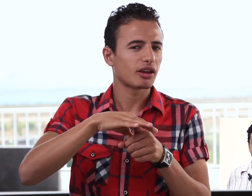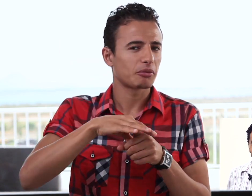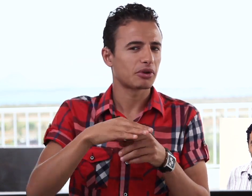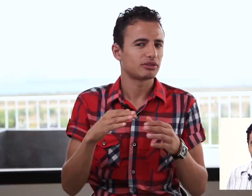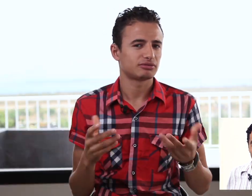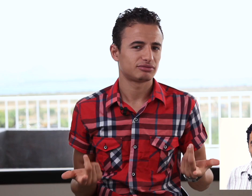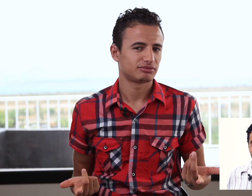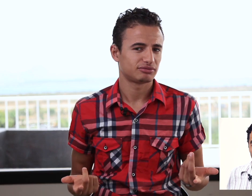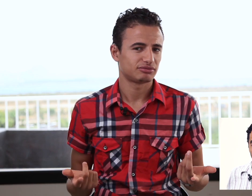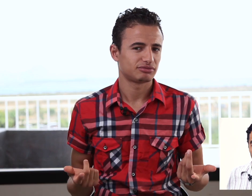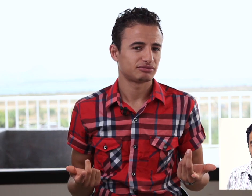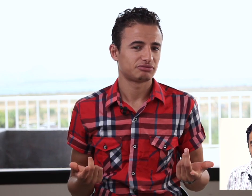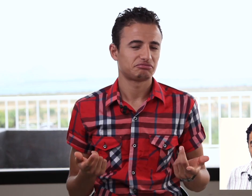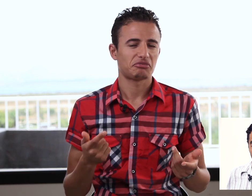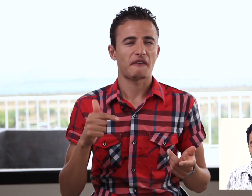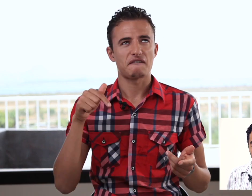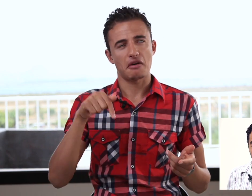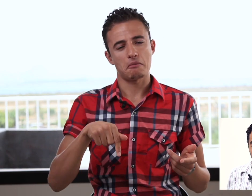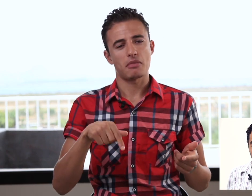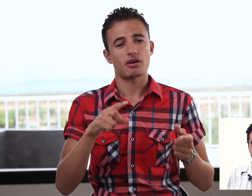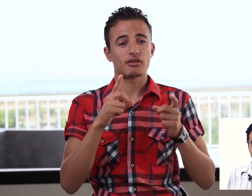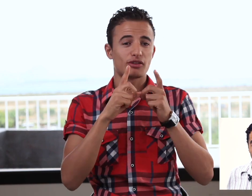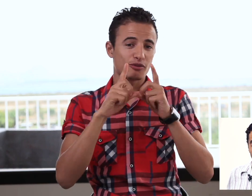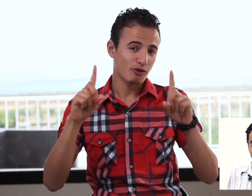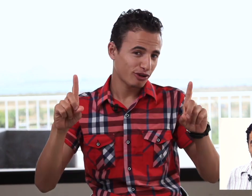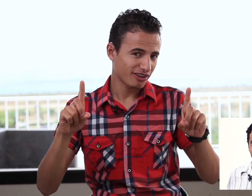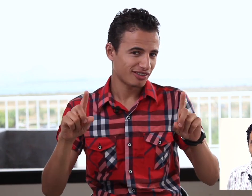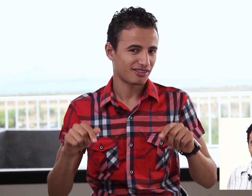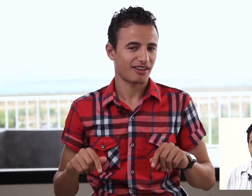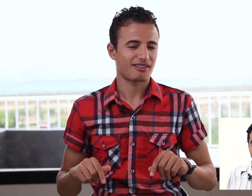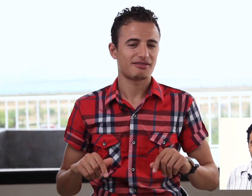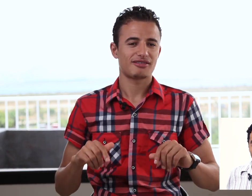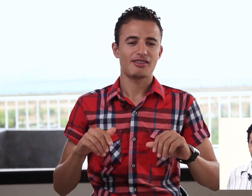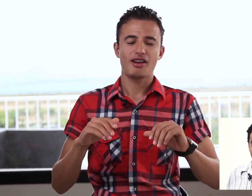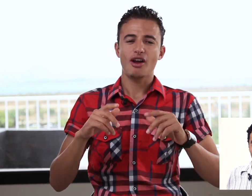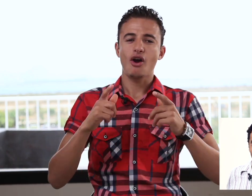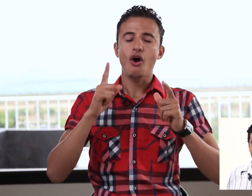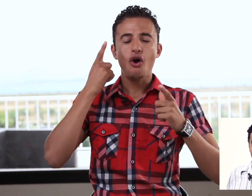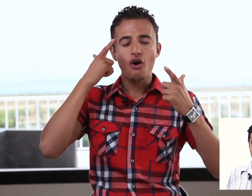أنت تفكر في المستقبل وبعد الانتخابات شنو نجم يكون؟